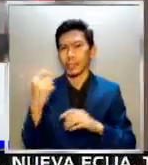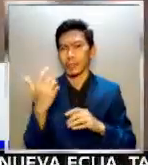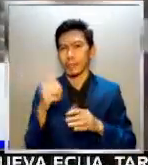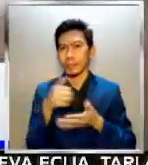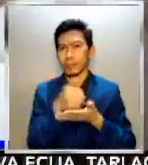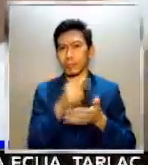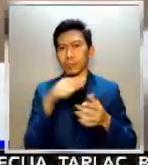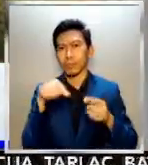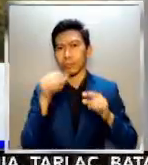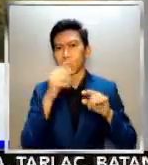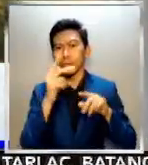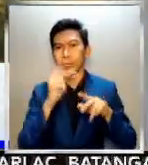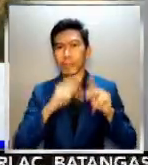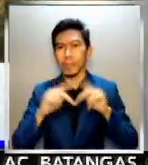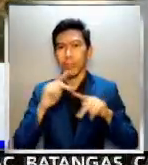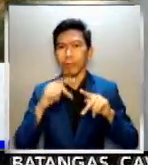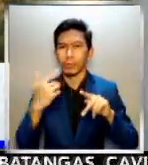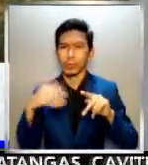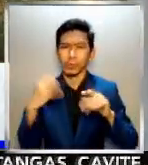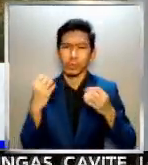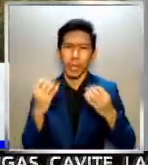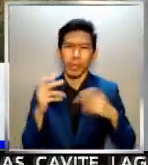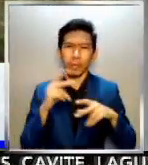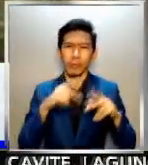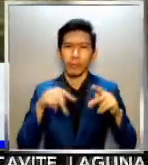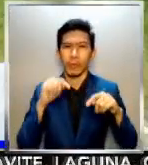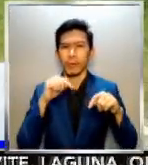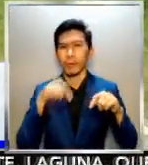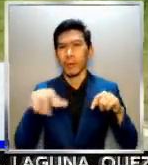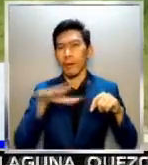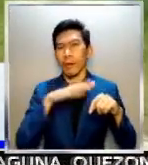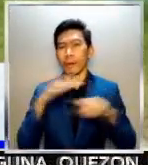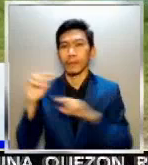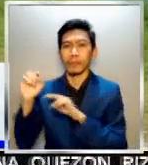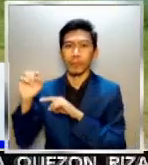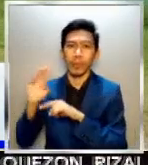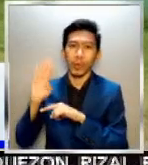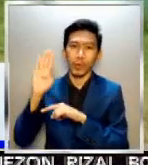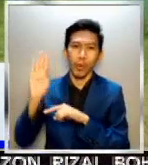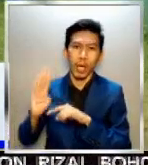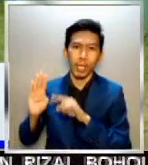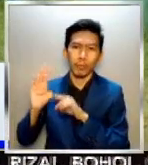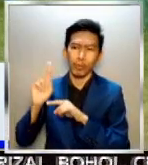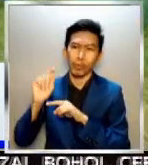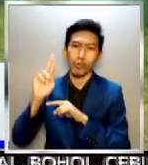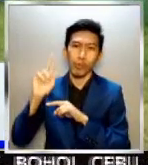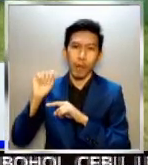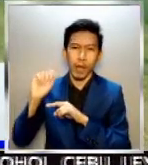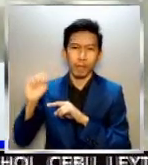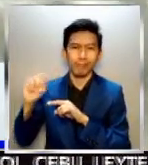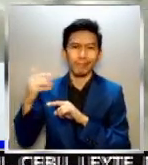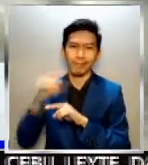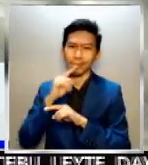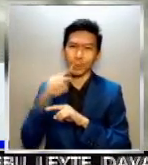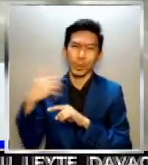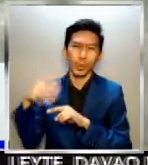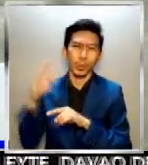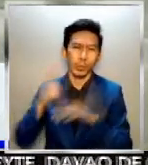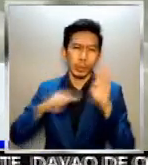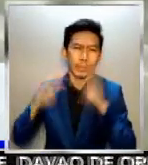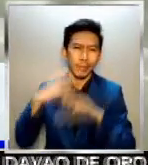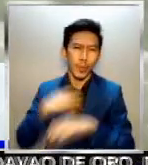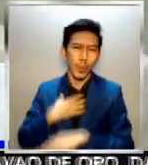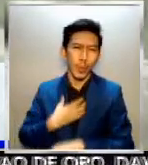lungsod sa mundo. Ang Butuan City naman na may problema sa gutom at food security, iminungkahi ang pagbibigay